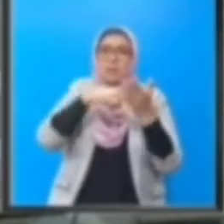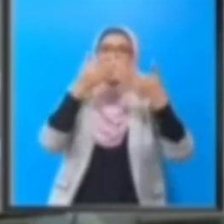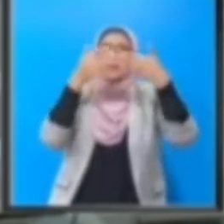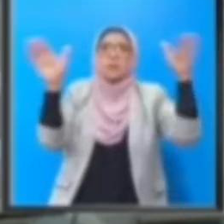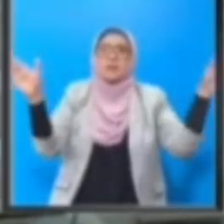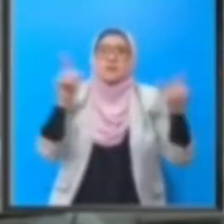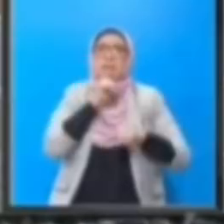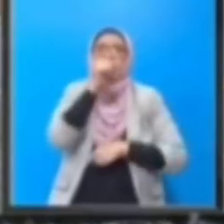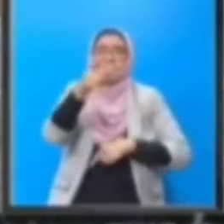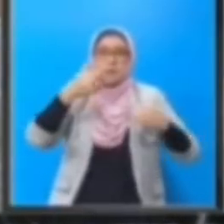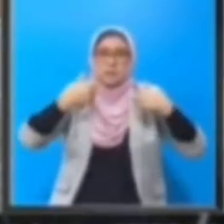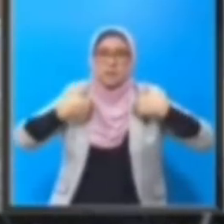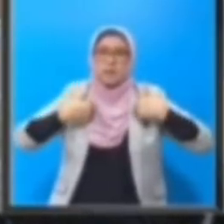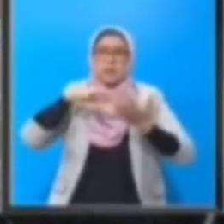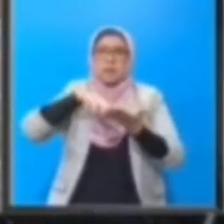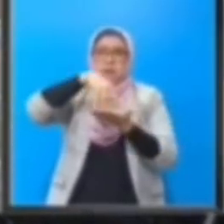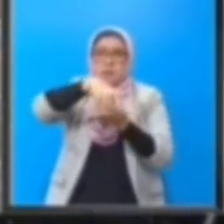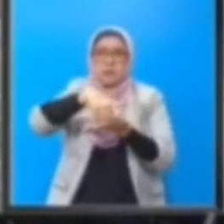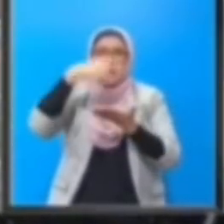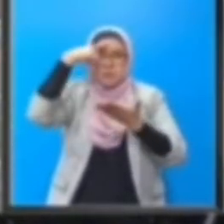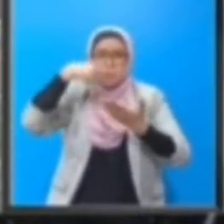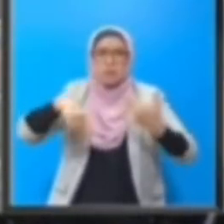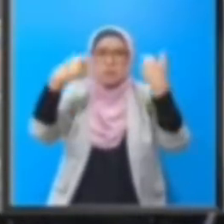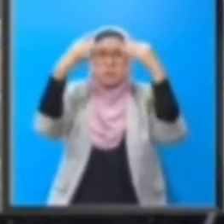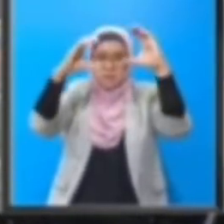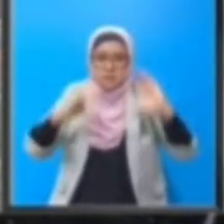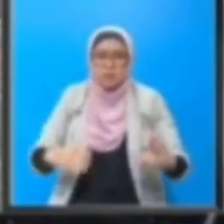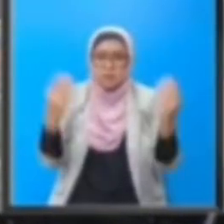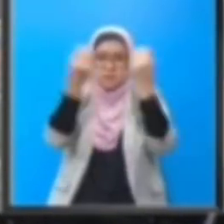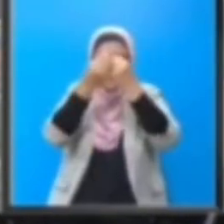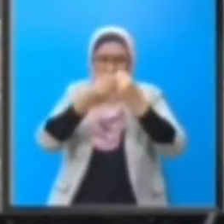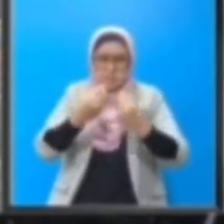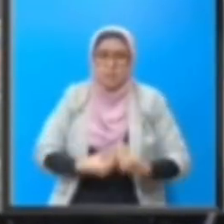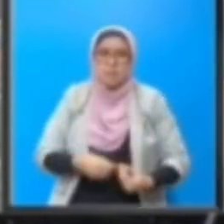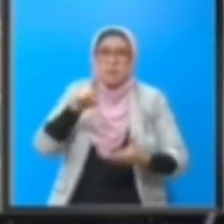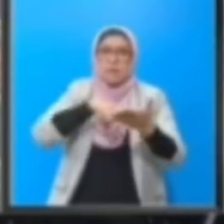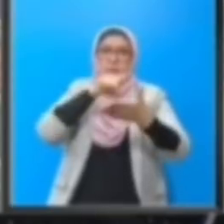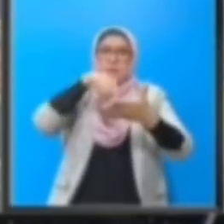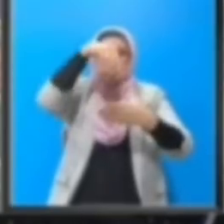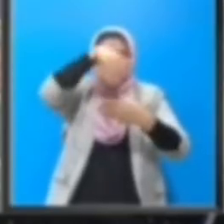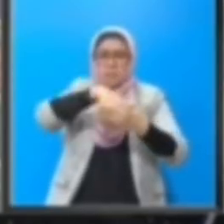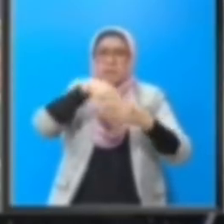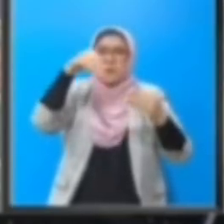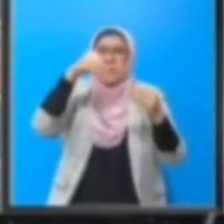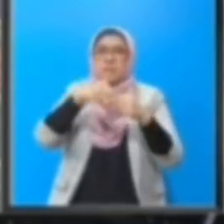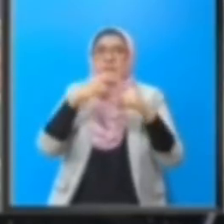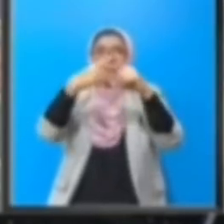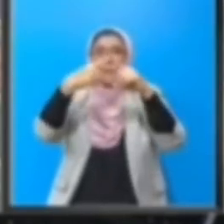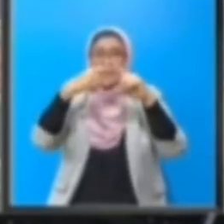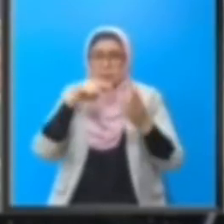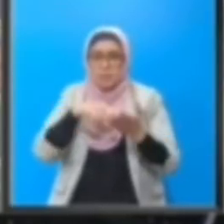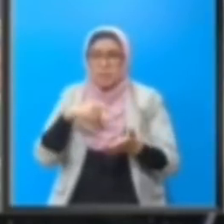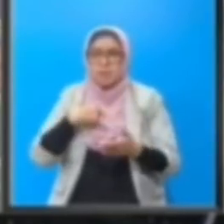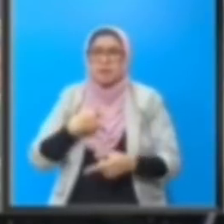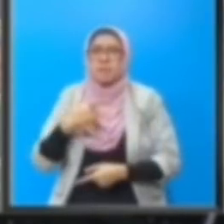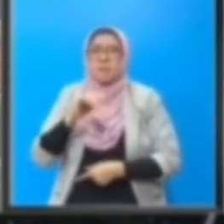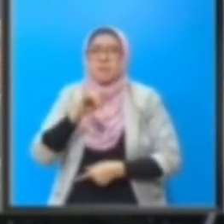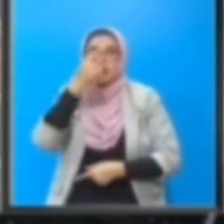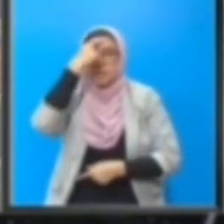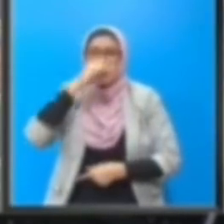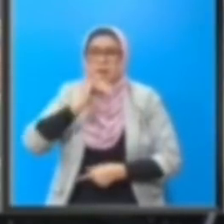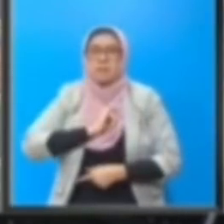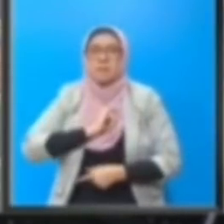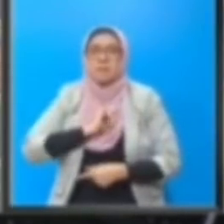ada kepincangan dalam cara kita membuat hitungan undi di dewan ini. Jadi bagi saya, permintaan daripada kawan-kawan